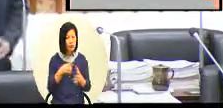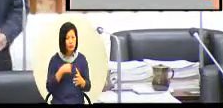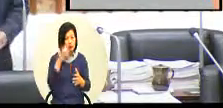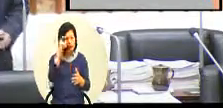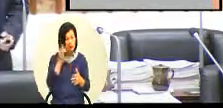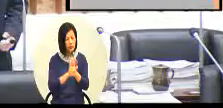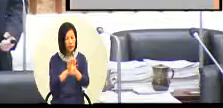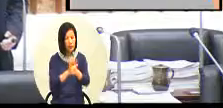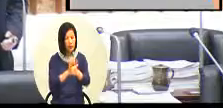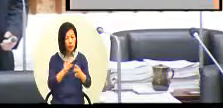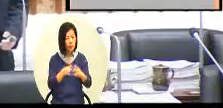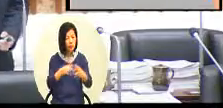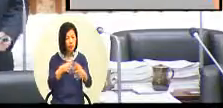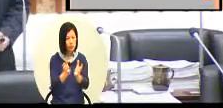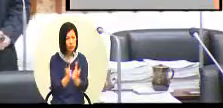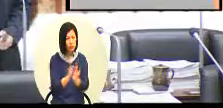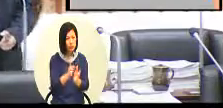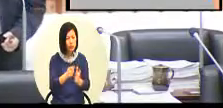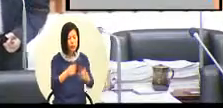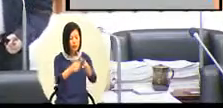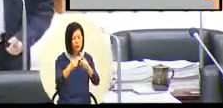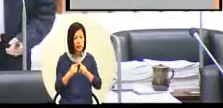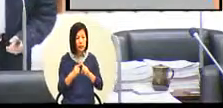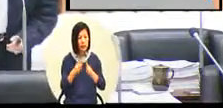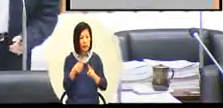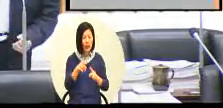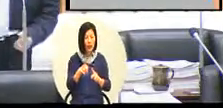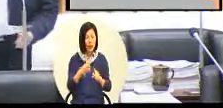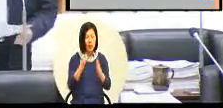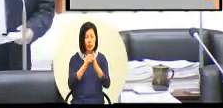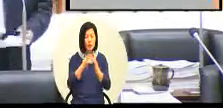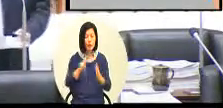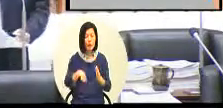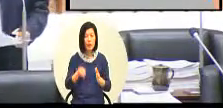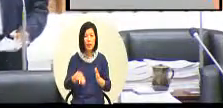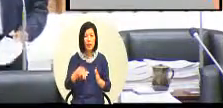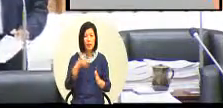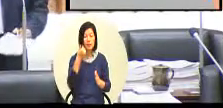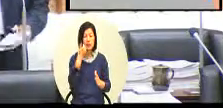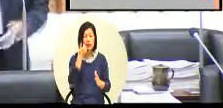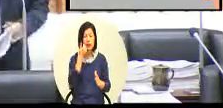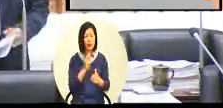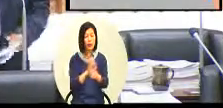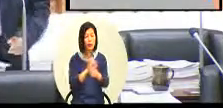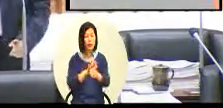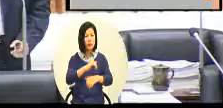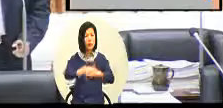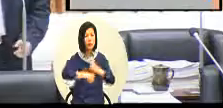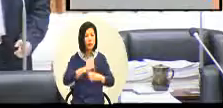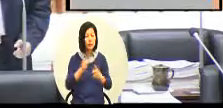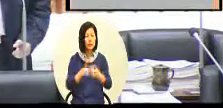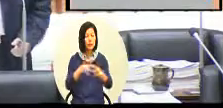推动小组在场我们哪些局是属于推动小组的，请起立。